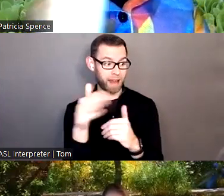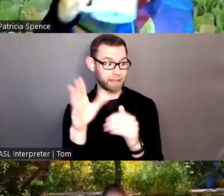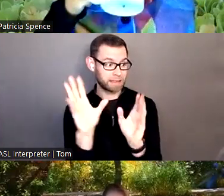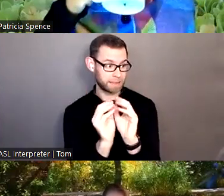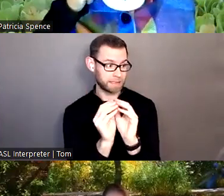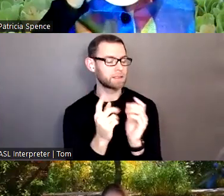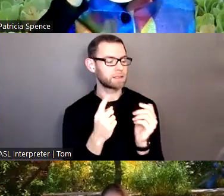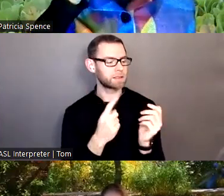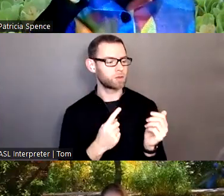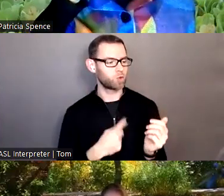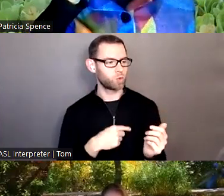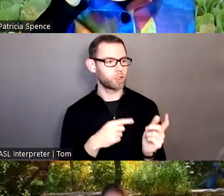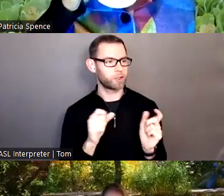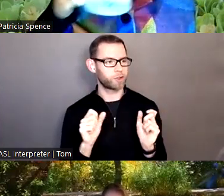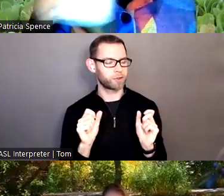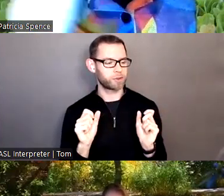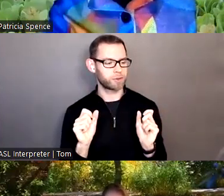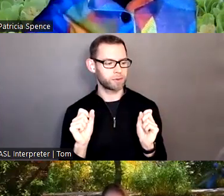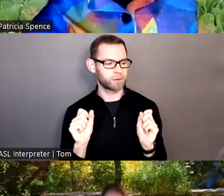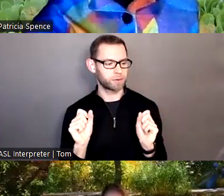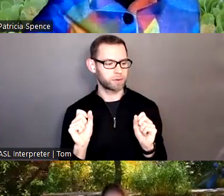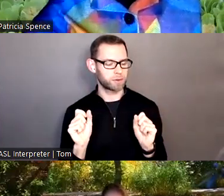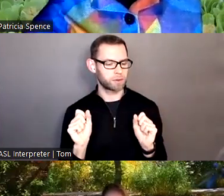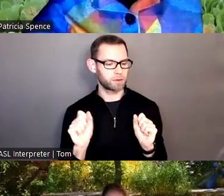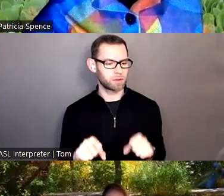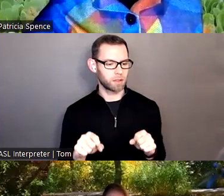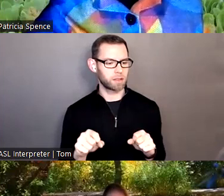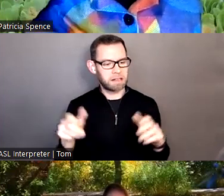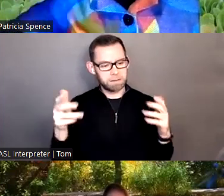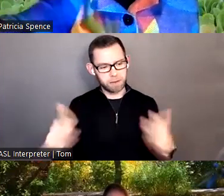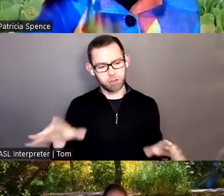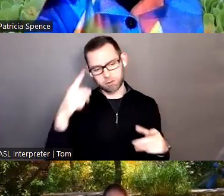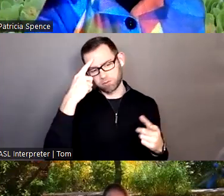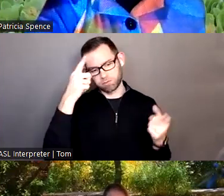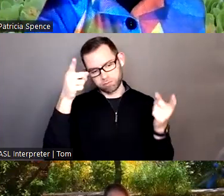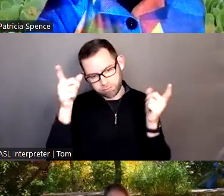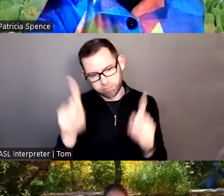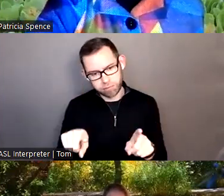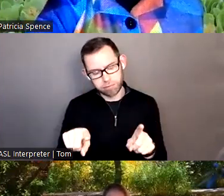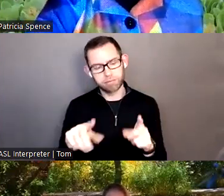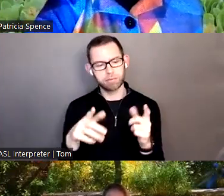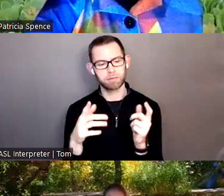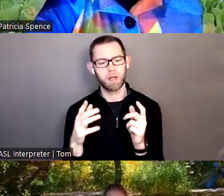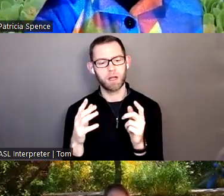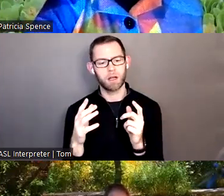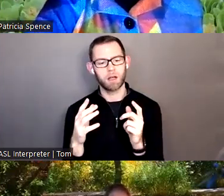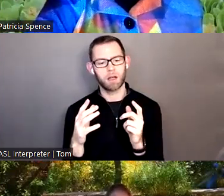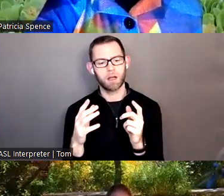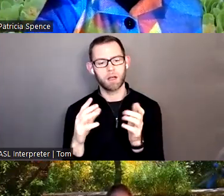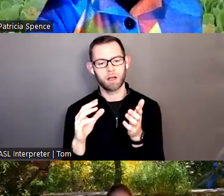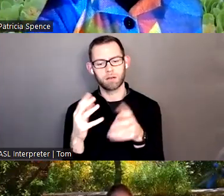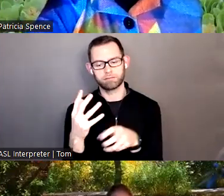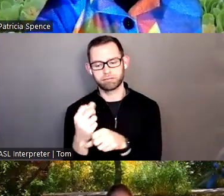to Nous have gagnons un objectif some type of agreement lorsque nous rencontrons of comments prochaine from fois NJ pour nous capables